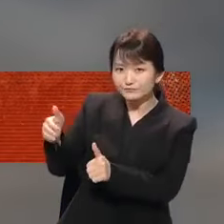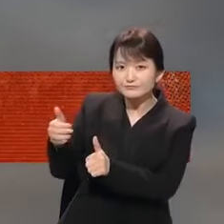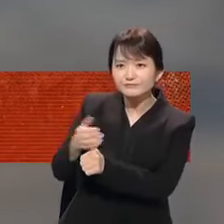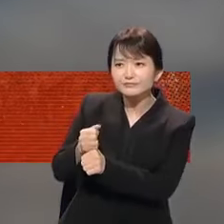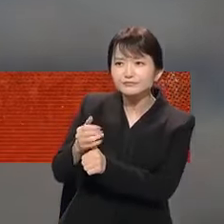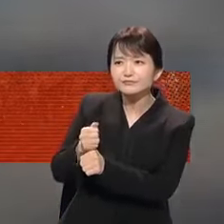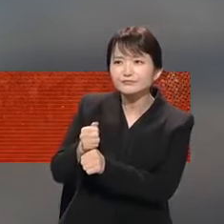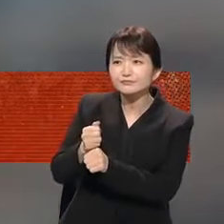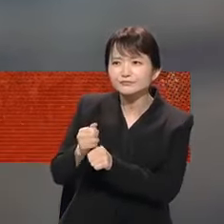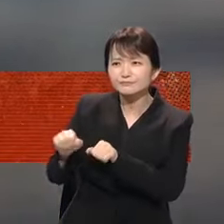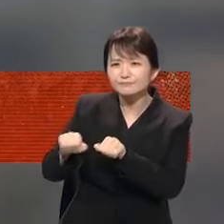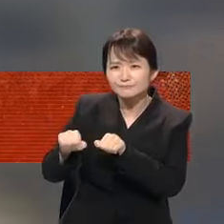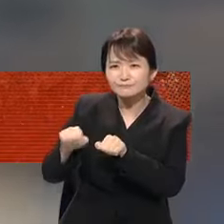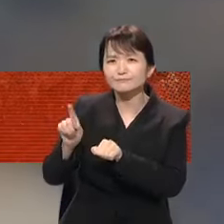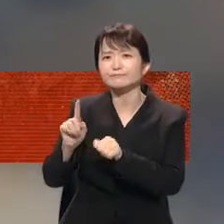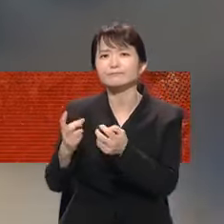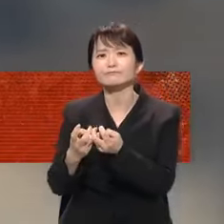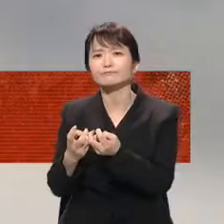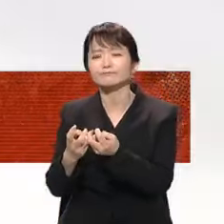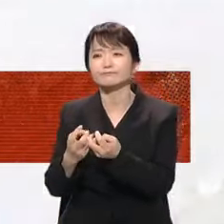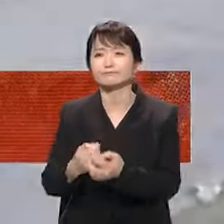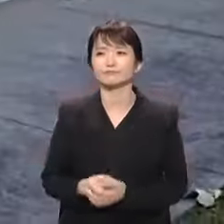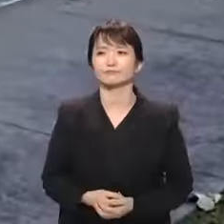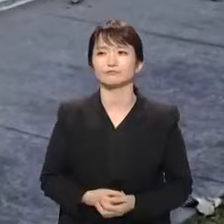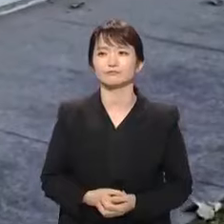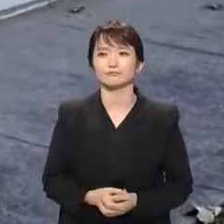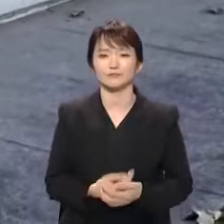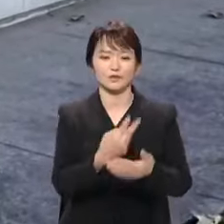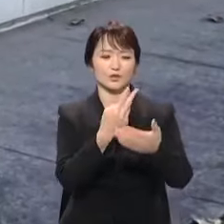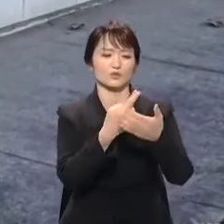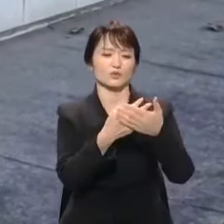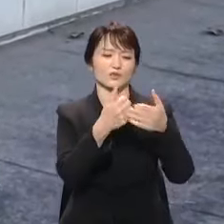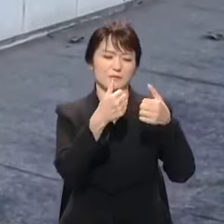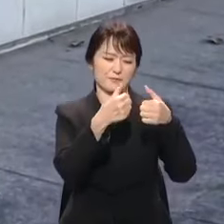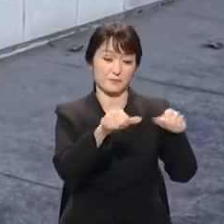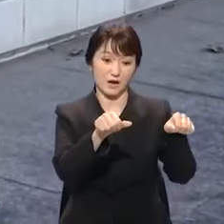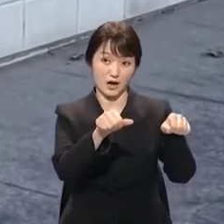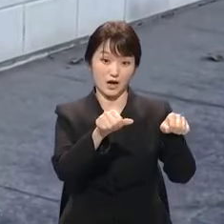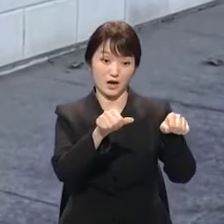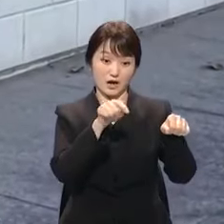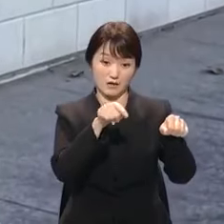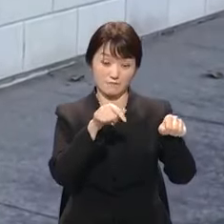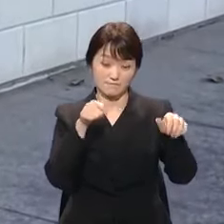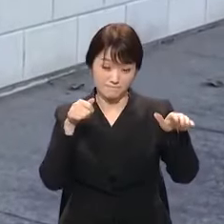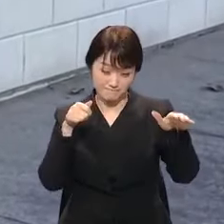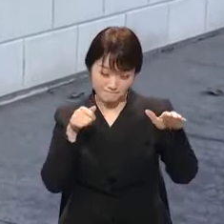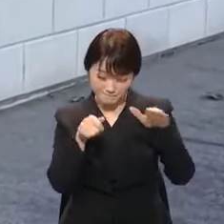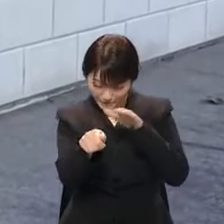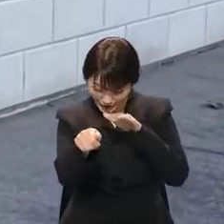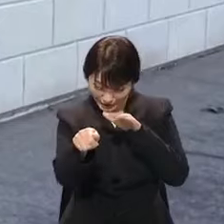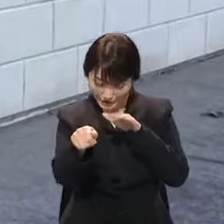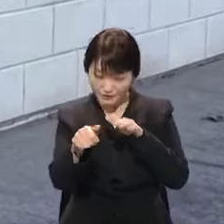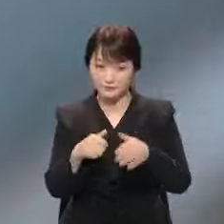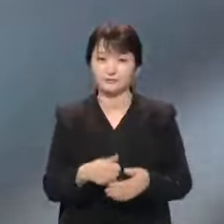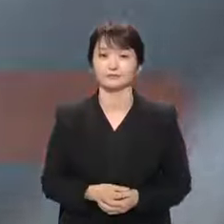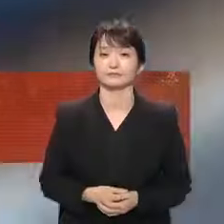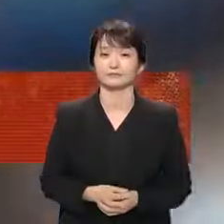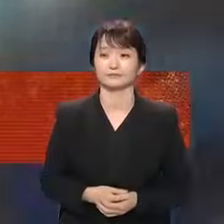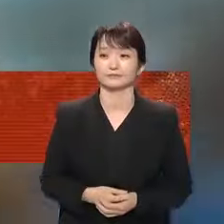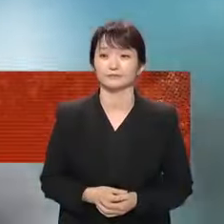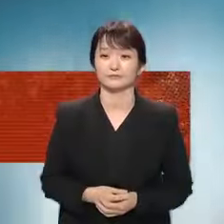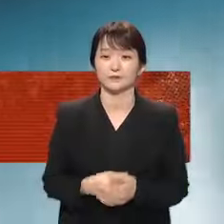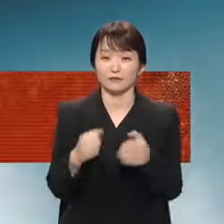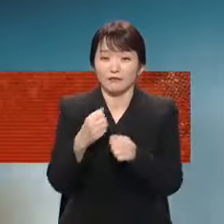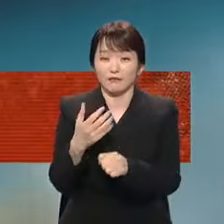합니다. 어떻게 들어갔어? 저기에 그 깨진 유리창 보이시나요? 사슴이 유리를 뚫고요. 수영장 아이고. 안으로 들어왔던 겁니다. 오.